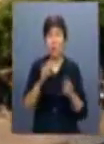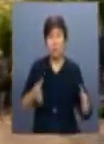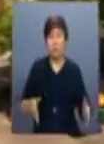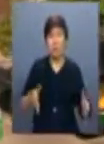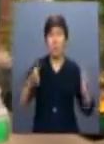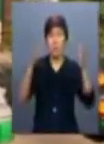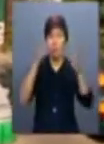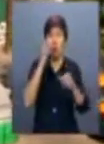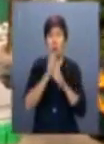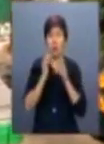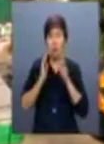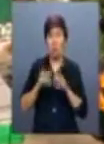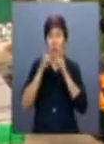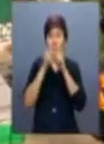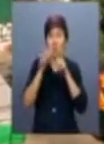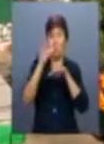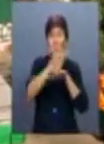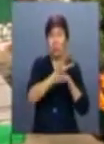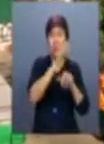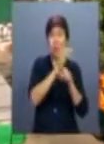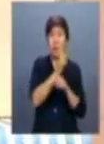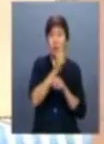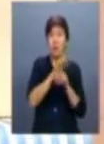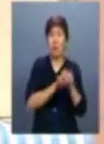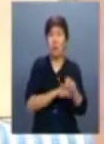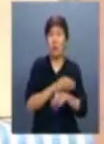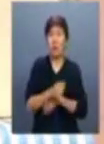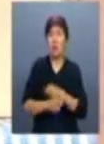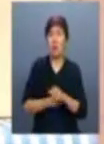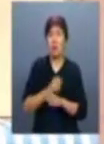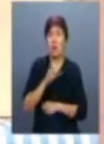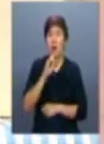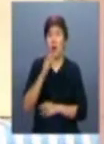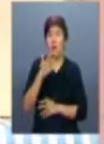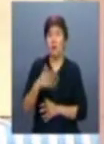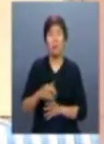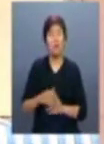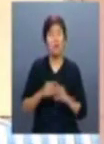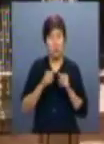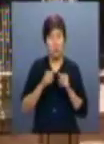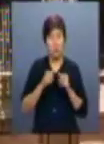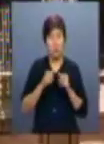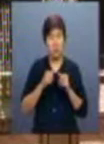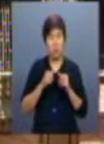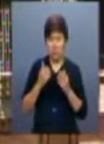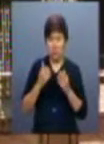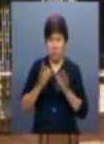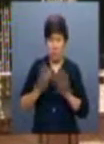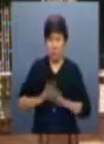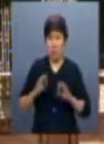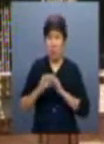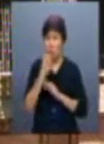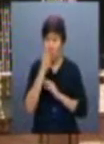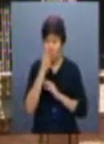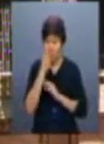รองรับผู้อาศัยได้แม้ว่าจะมีอายุนานกว่า 50ปีแต่ก็ยังจำเป็นต้องตรวจสอบเชิงลึกอย่างละเอียดเพื่อดูความ